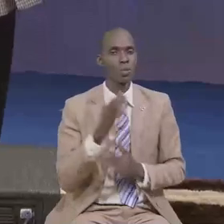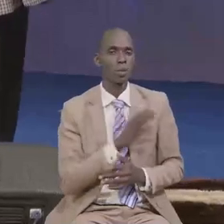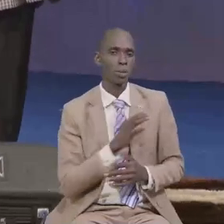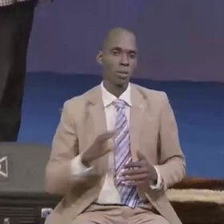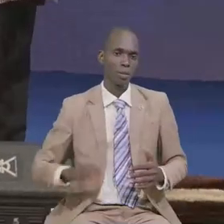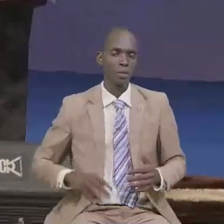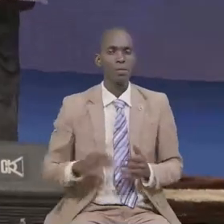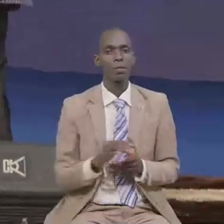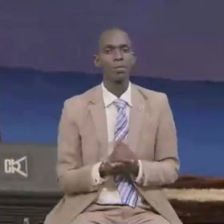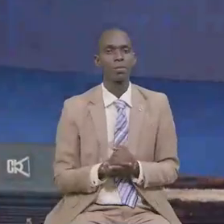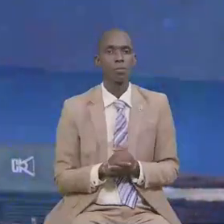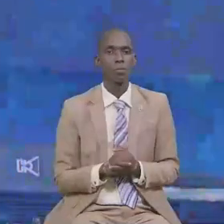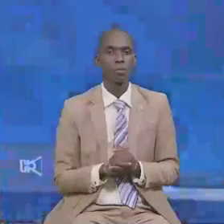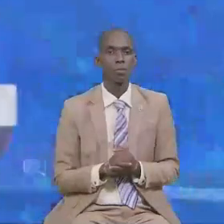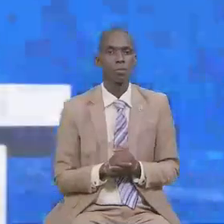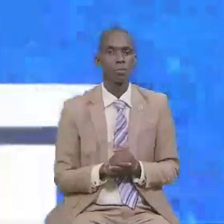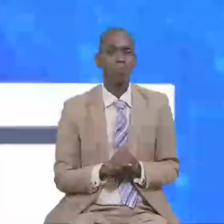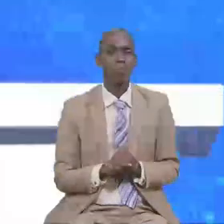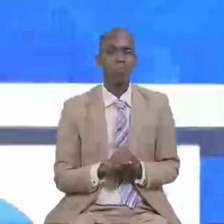Christ, qui passe par Christ.